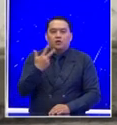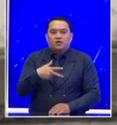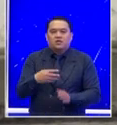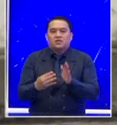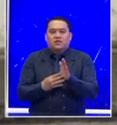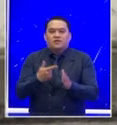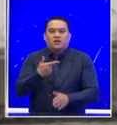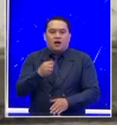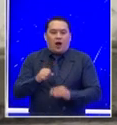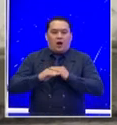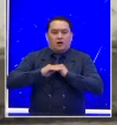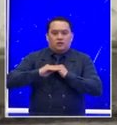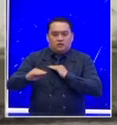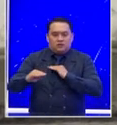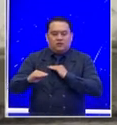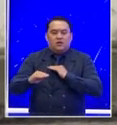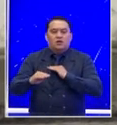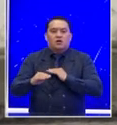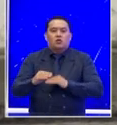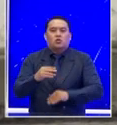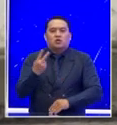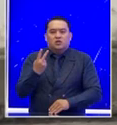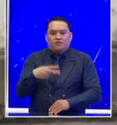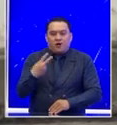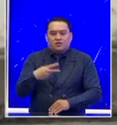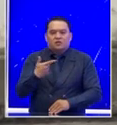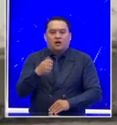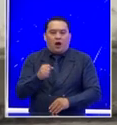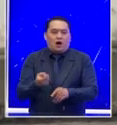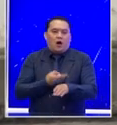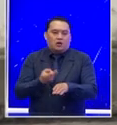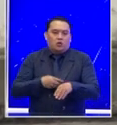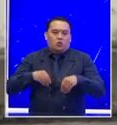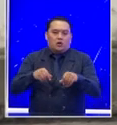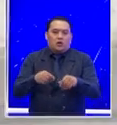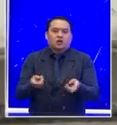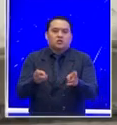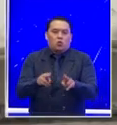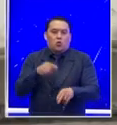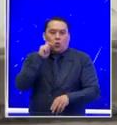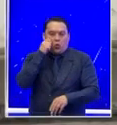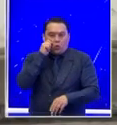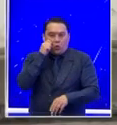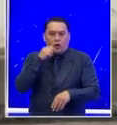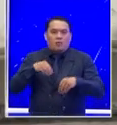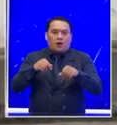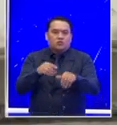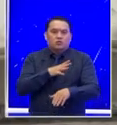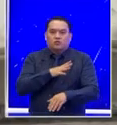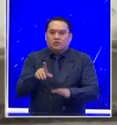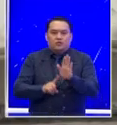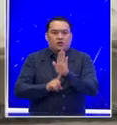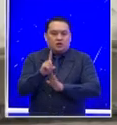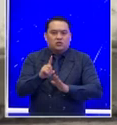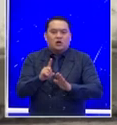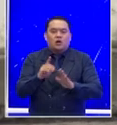земли поливной. Из них 20 мы садим картофель, а остальное лук. Посев еще не начинали, но начнем сейчас, как